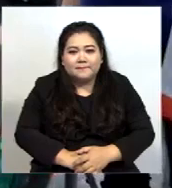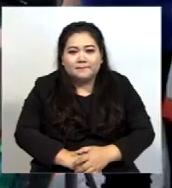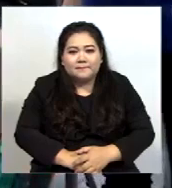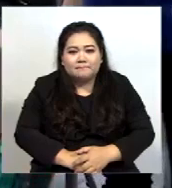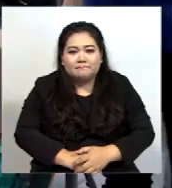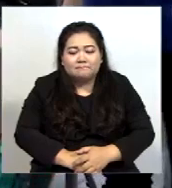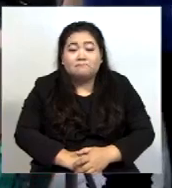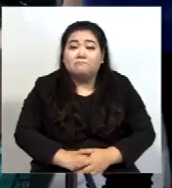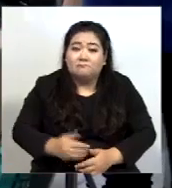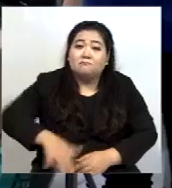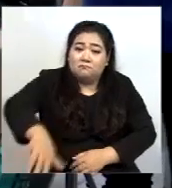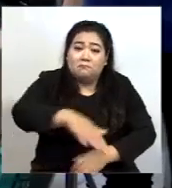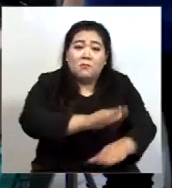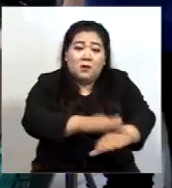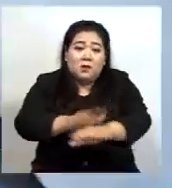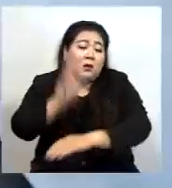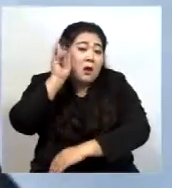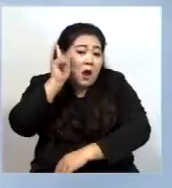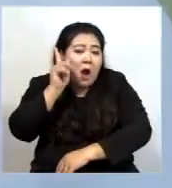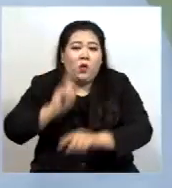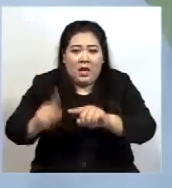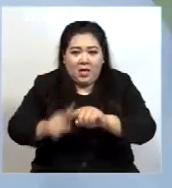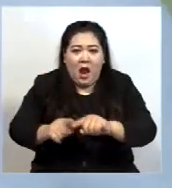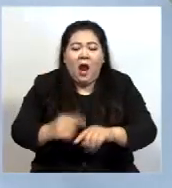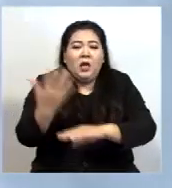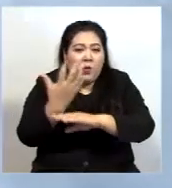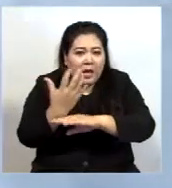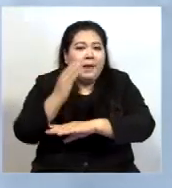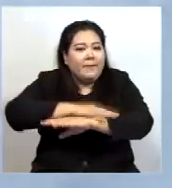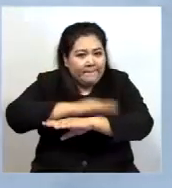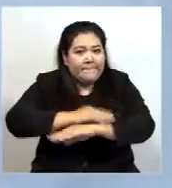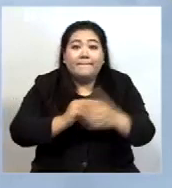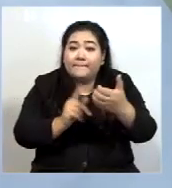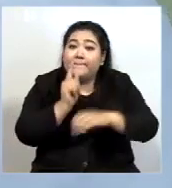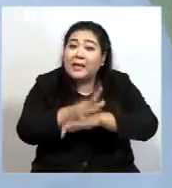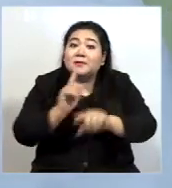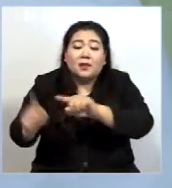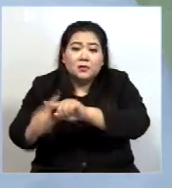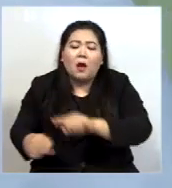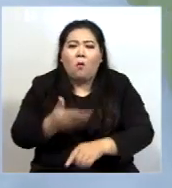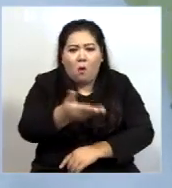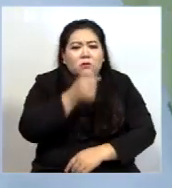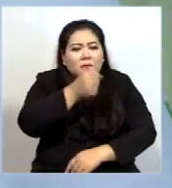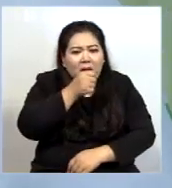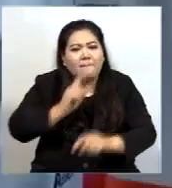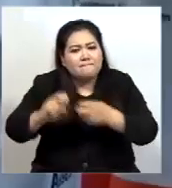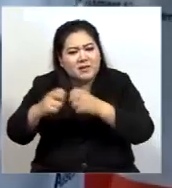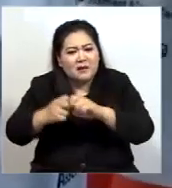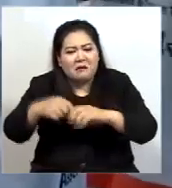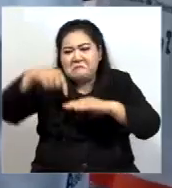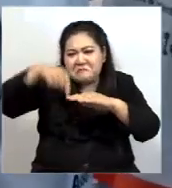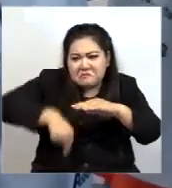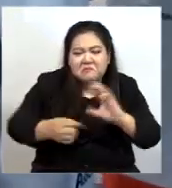ก็ได้ฝากเตือนไปยังสื่อมวลชนด้วยนะคะถึงการนำเสนอภาพเหตุการณ์ที่เกิดขึ้นซ้ำๆหรือสัมภาษณ์ย้ำถึงเหตุการณ์ที่เกิ